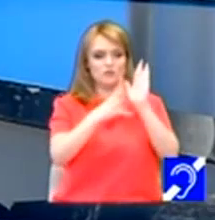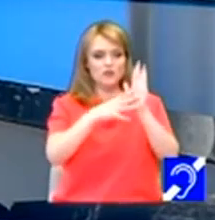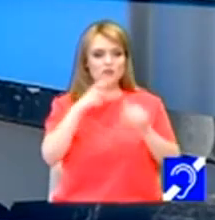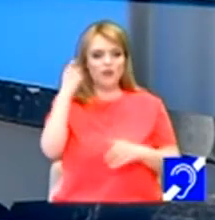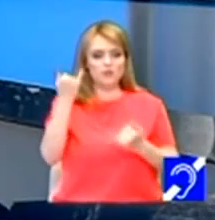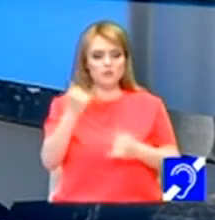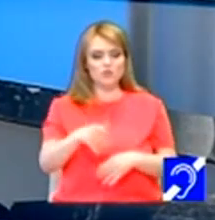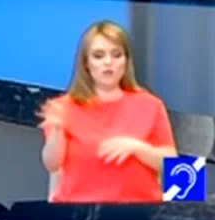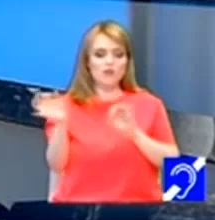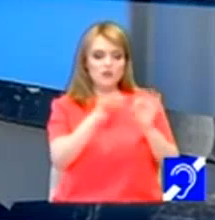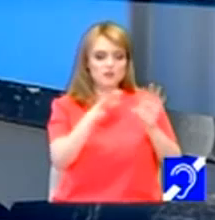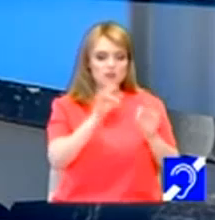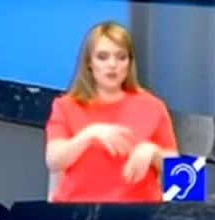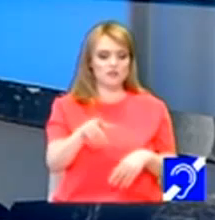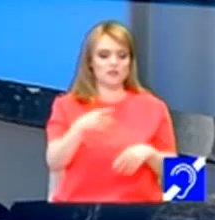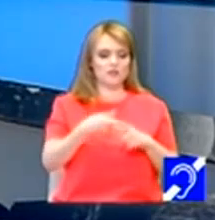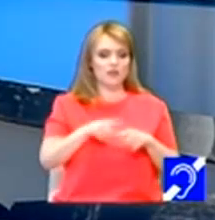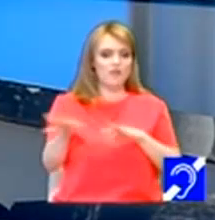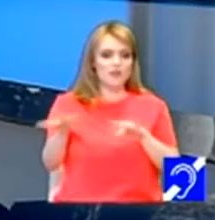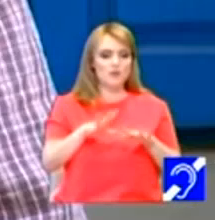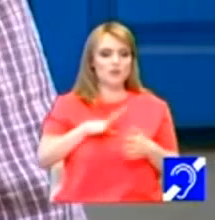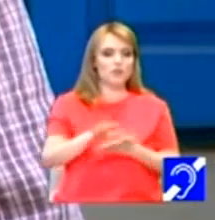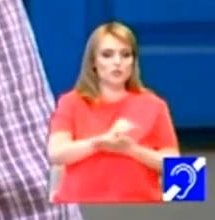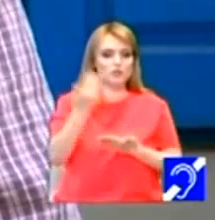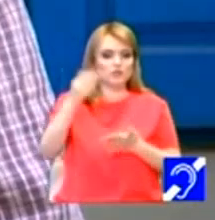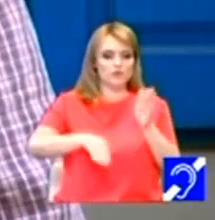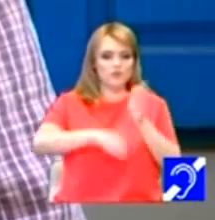ale fără de legilor care i-au distrus copilăria.